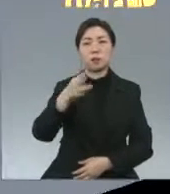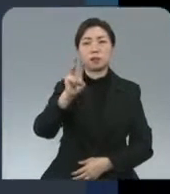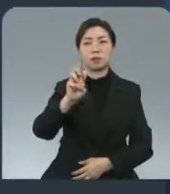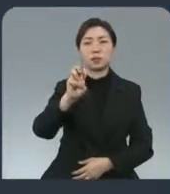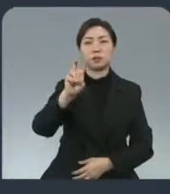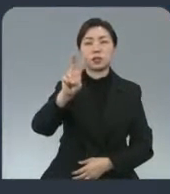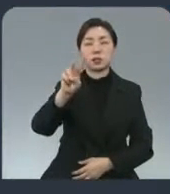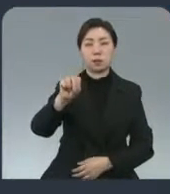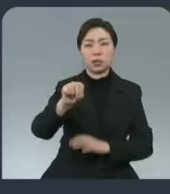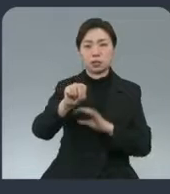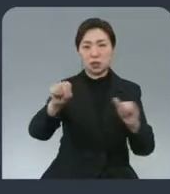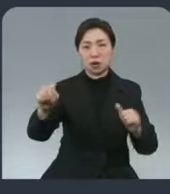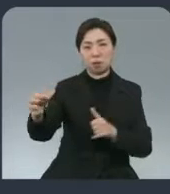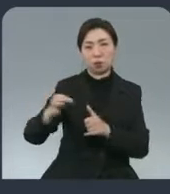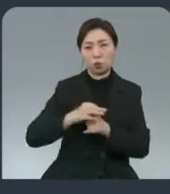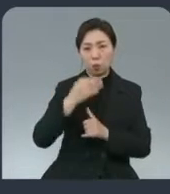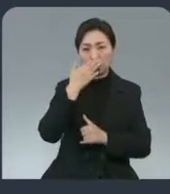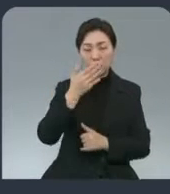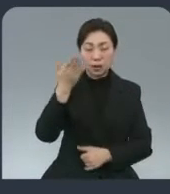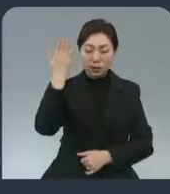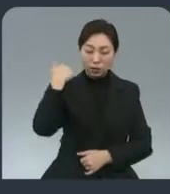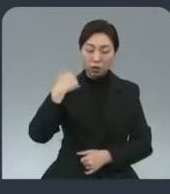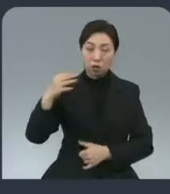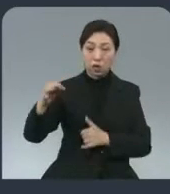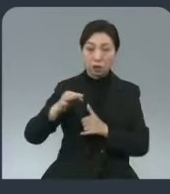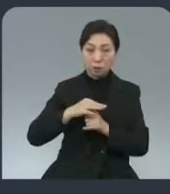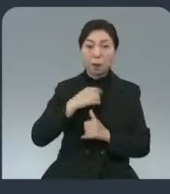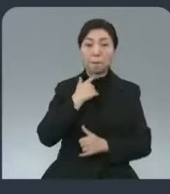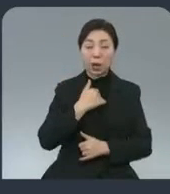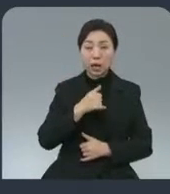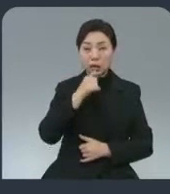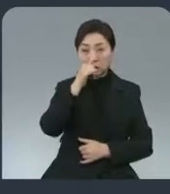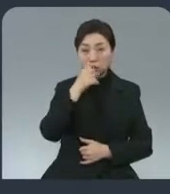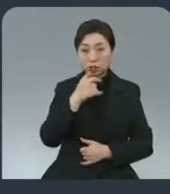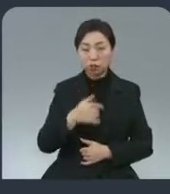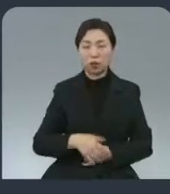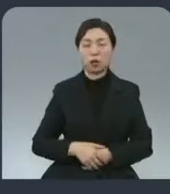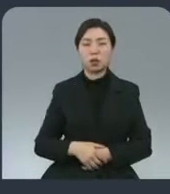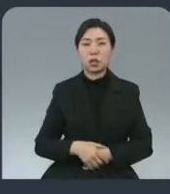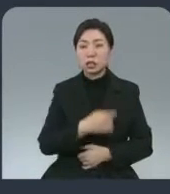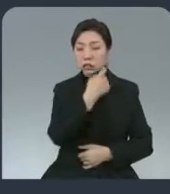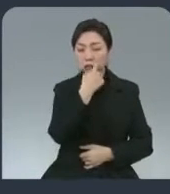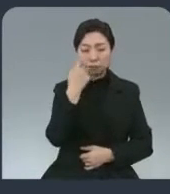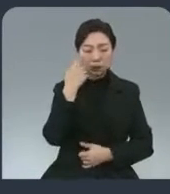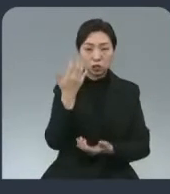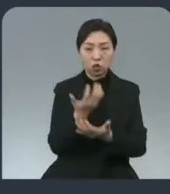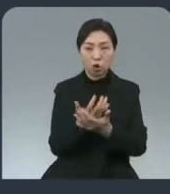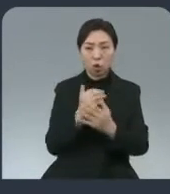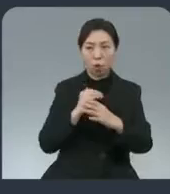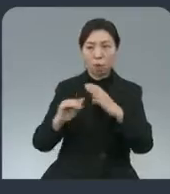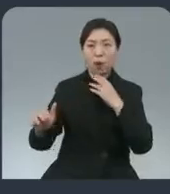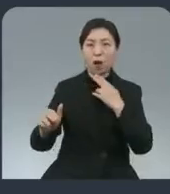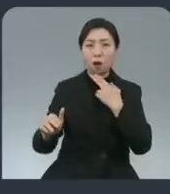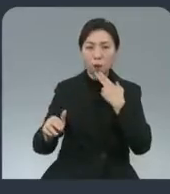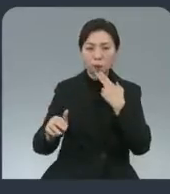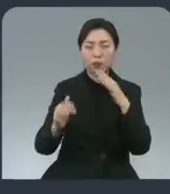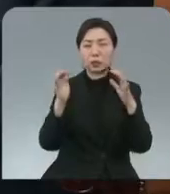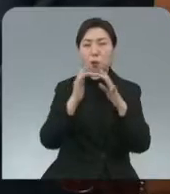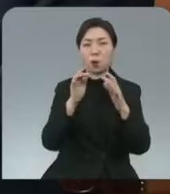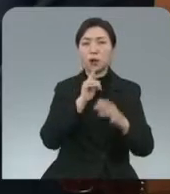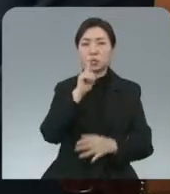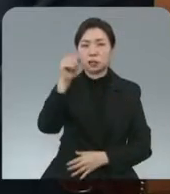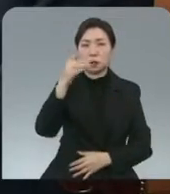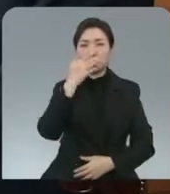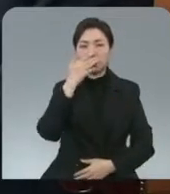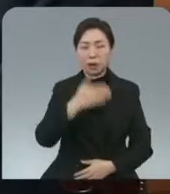订率。最终追加预算案共计增额 3.3 万亿韩元，包括向小工商户和弱势群